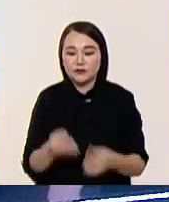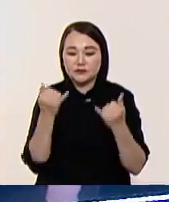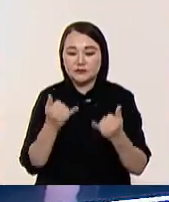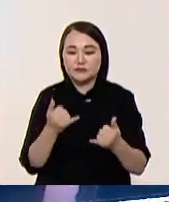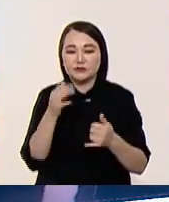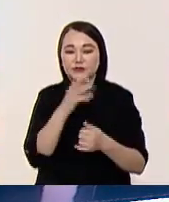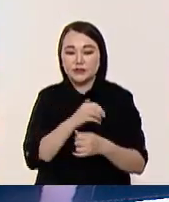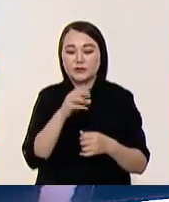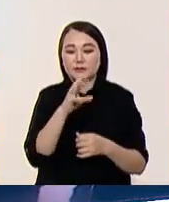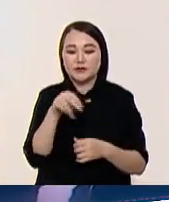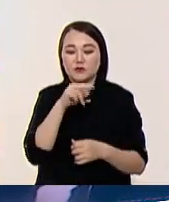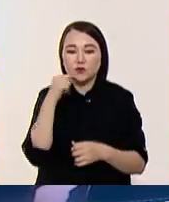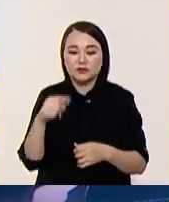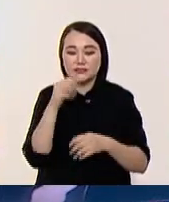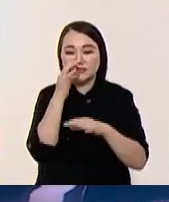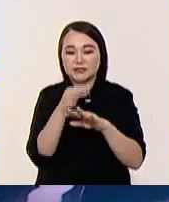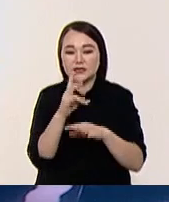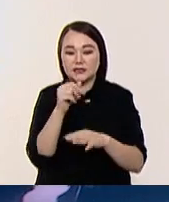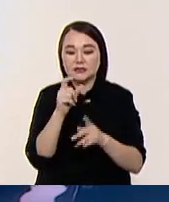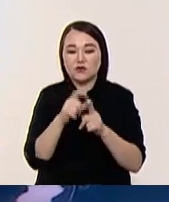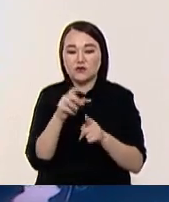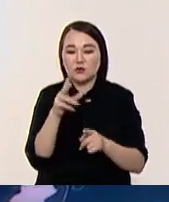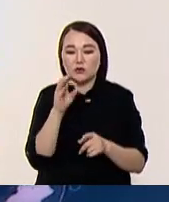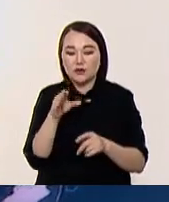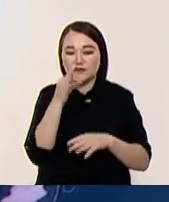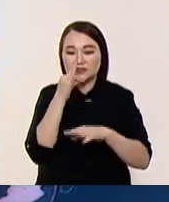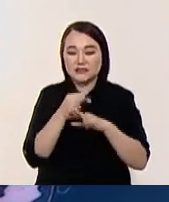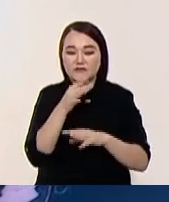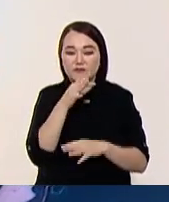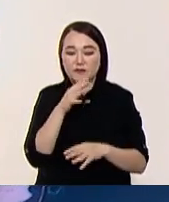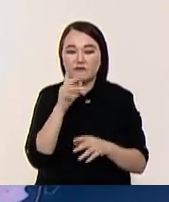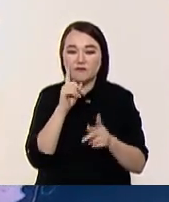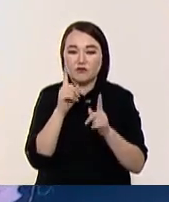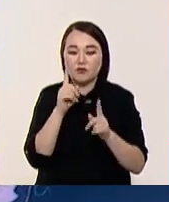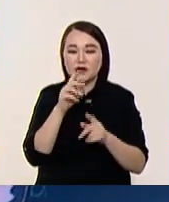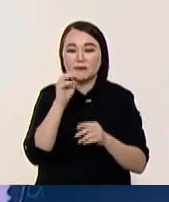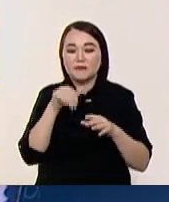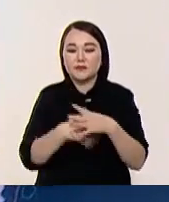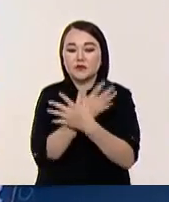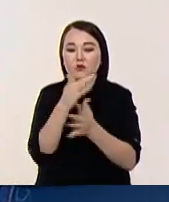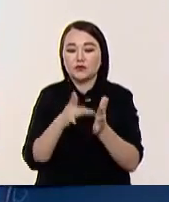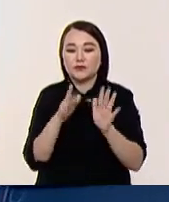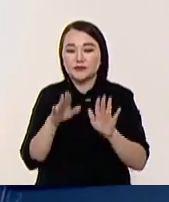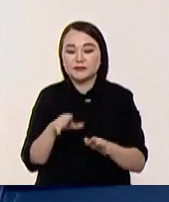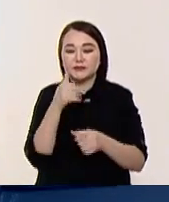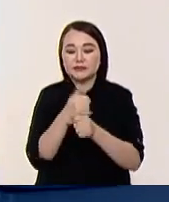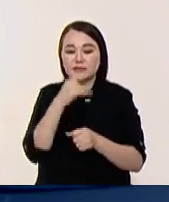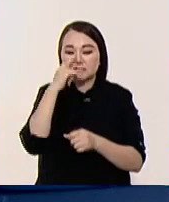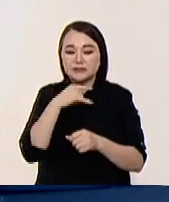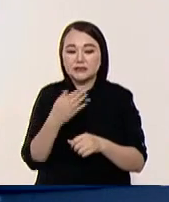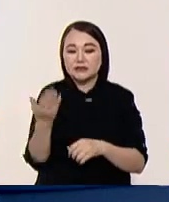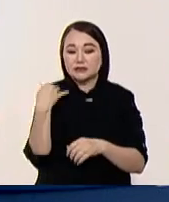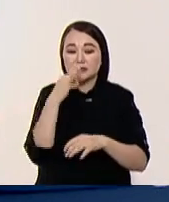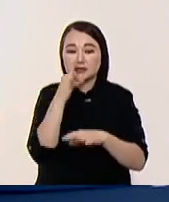Сегодня представители МИД России отреагировали на слова Токаева, сказанные во время форума в Санкт-Петербурге. Президент Казахстана тогда сказал,